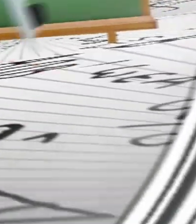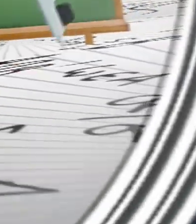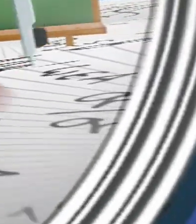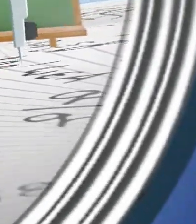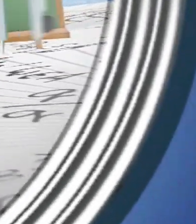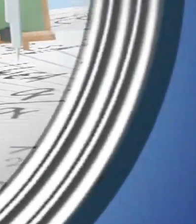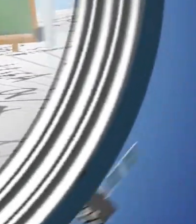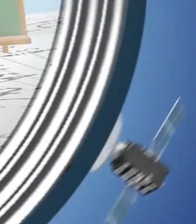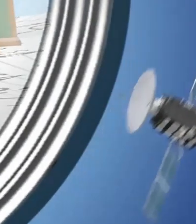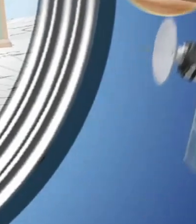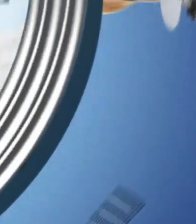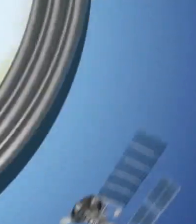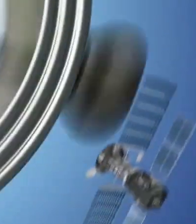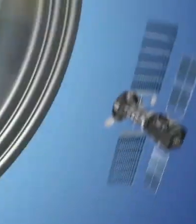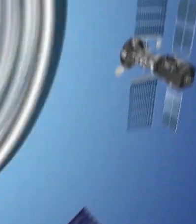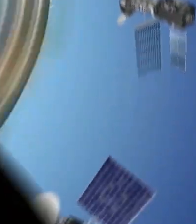Muzica